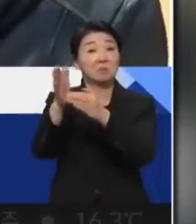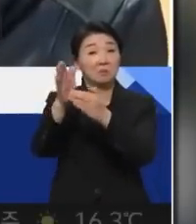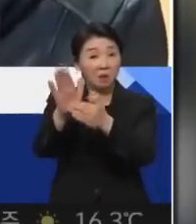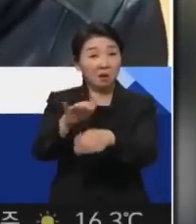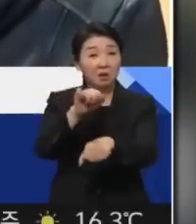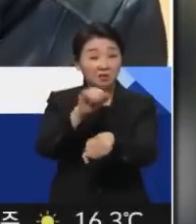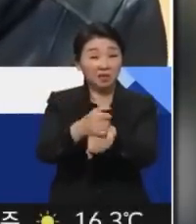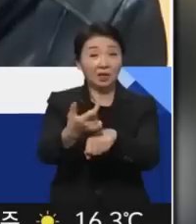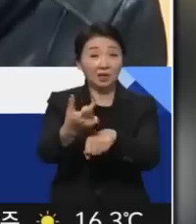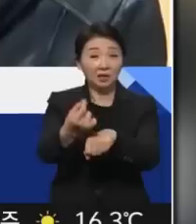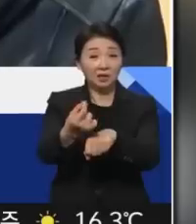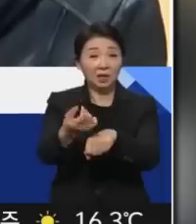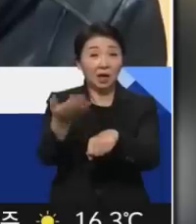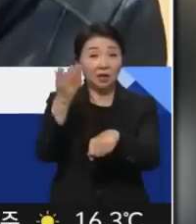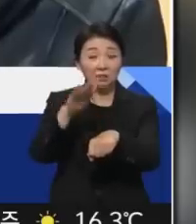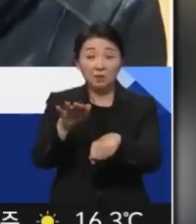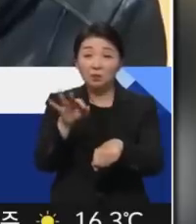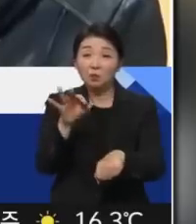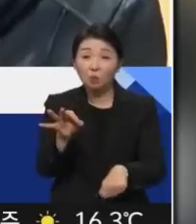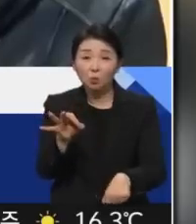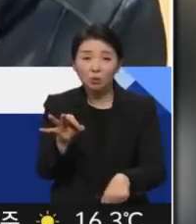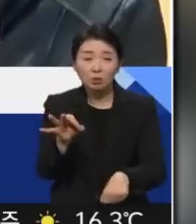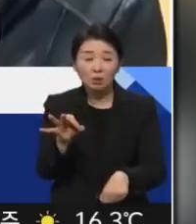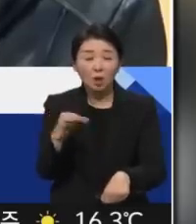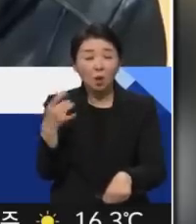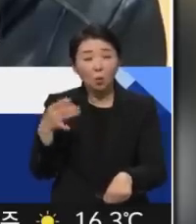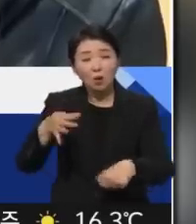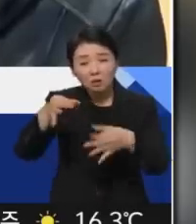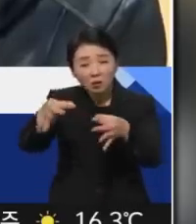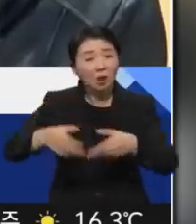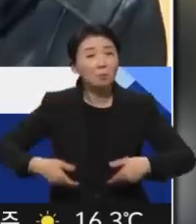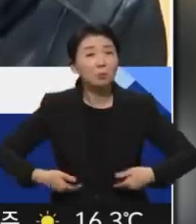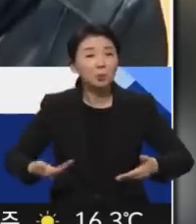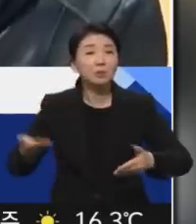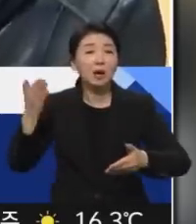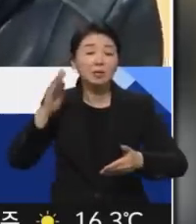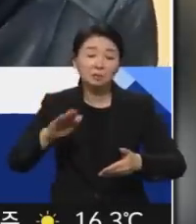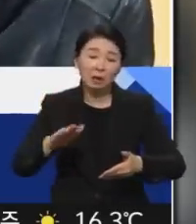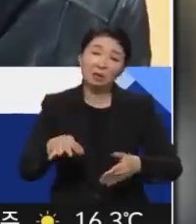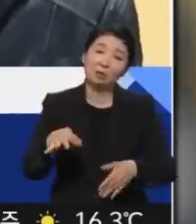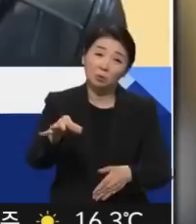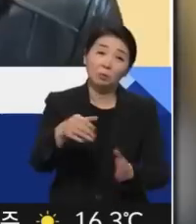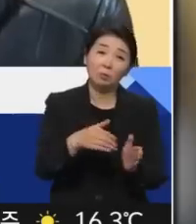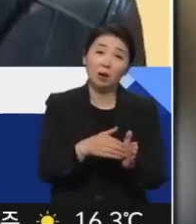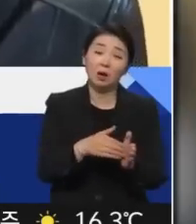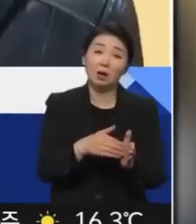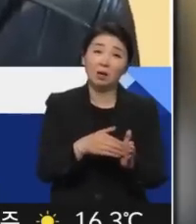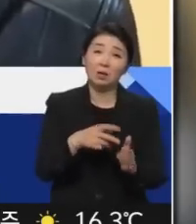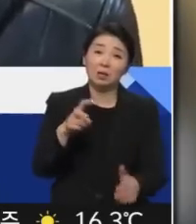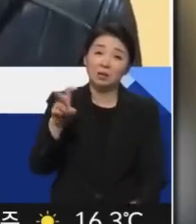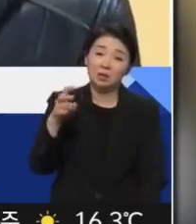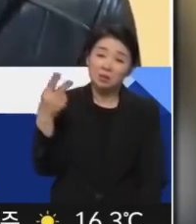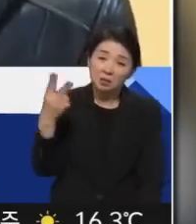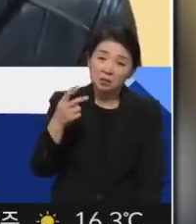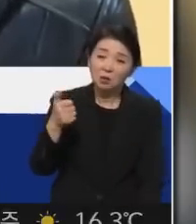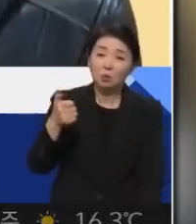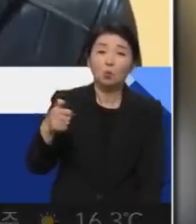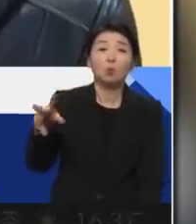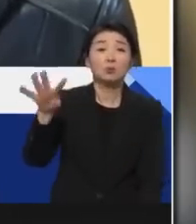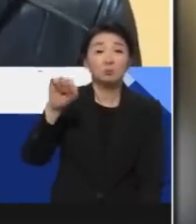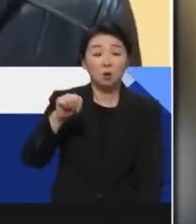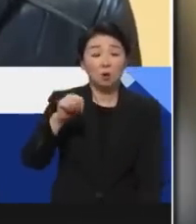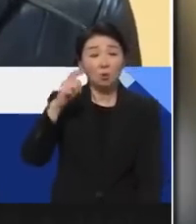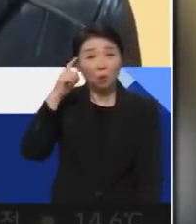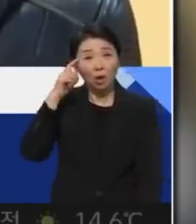잘했다고 보는데 예. 그 돈은 안 들어갈도 될 돈이 들어간 거죠. 왜요? 2050억은 그냥 저 회사를